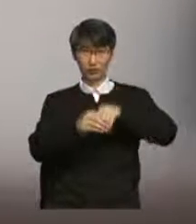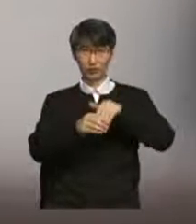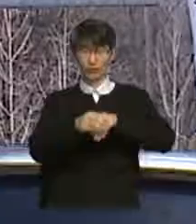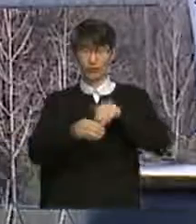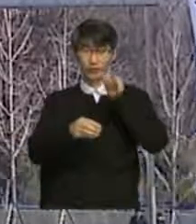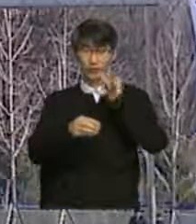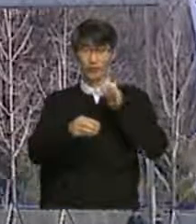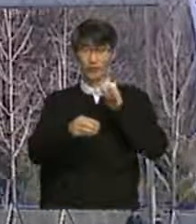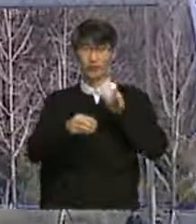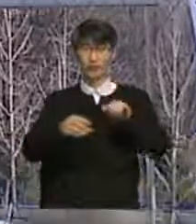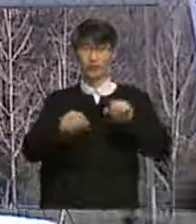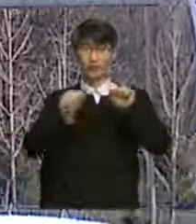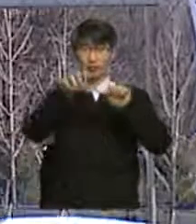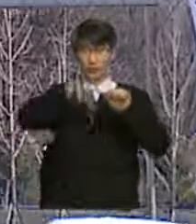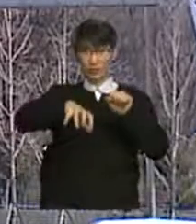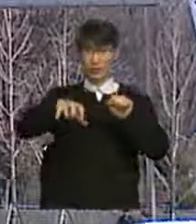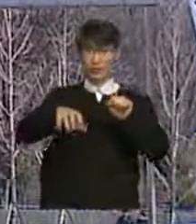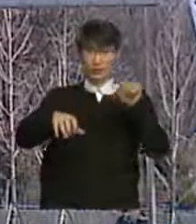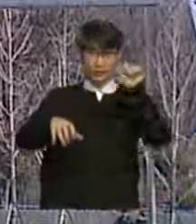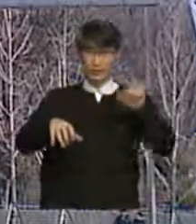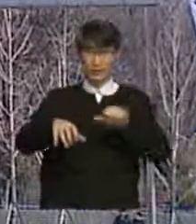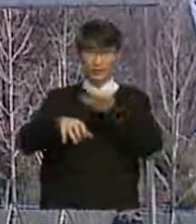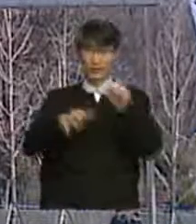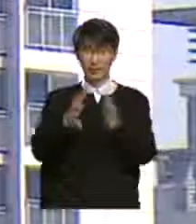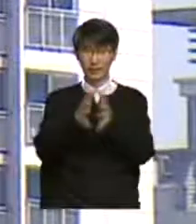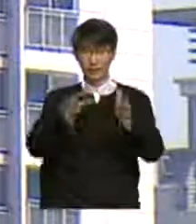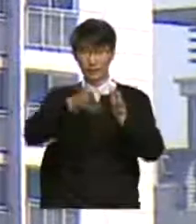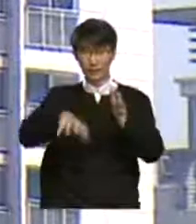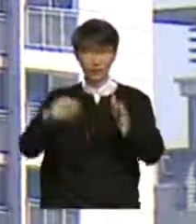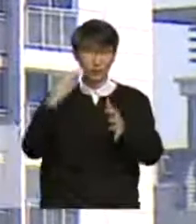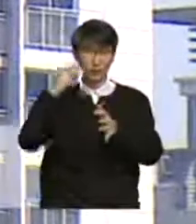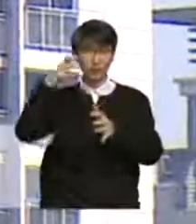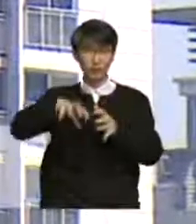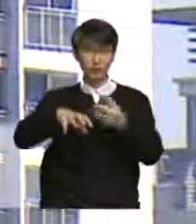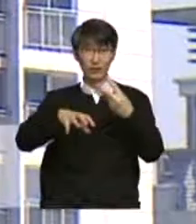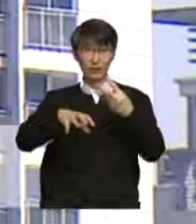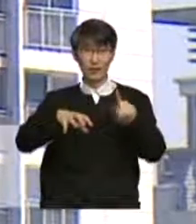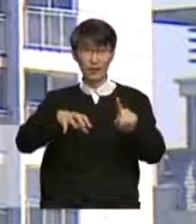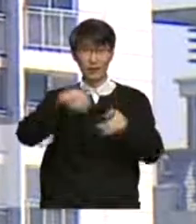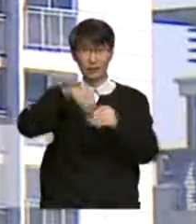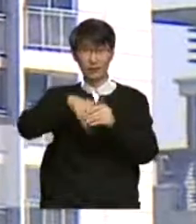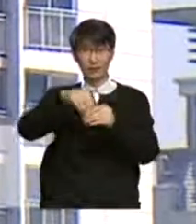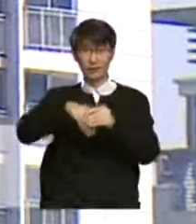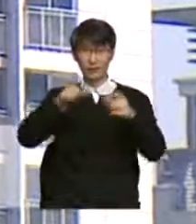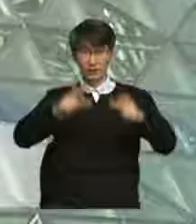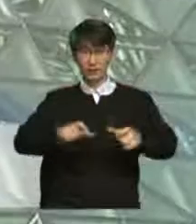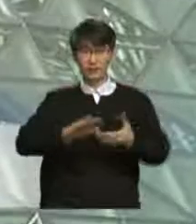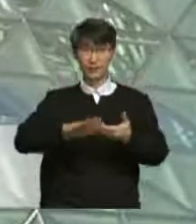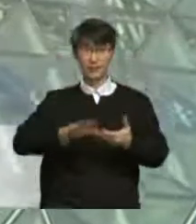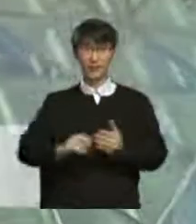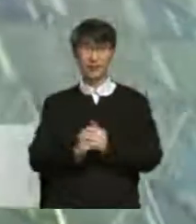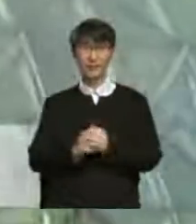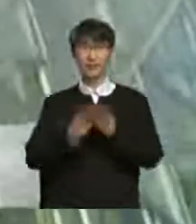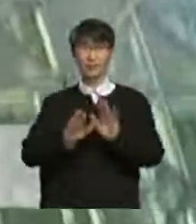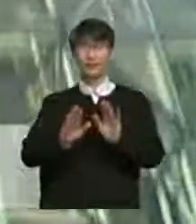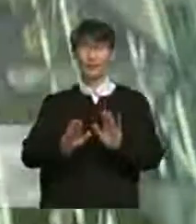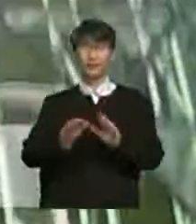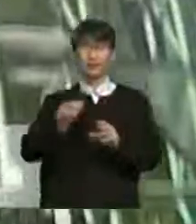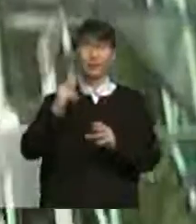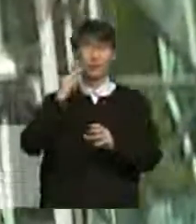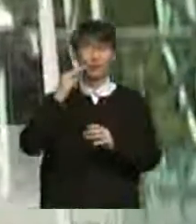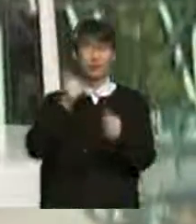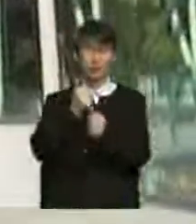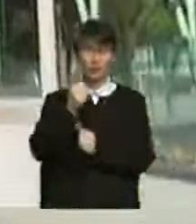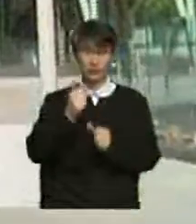것으로 종합운동장, 아시아선수촌 아파트 등이 위치한 송파구 라 선거구가 대상입니다. 이번에 치러질